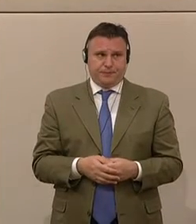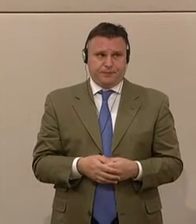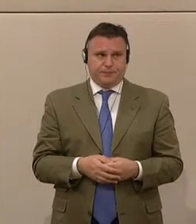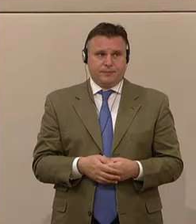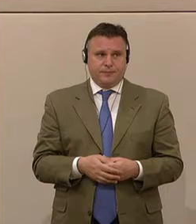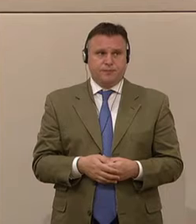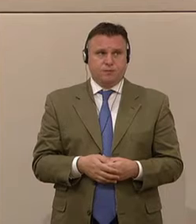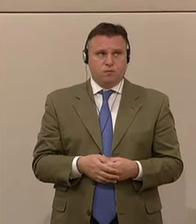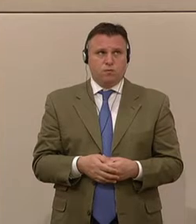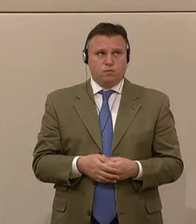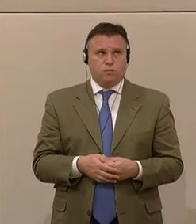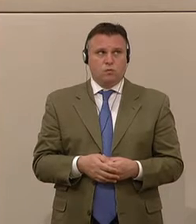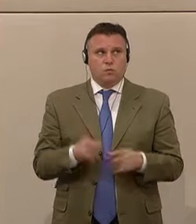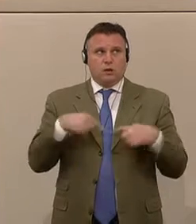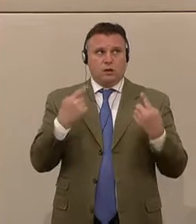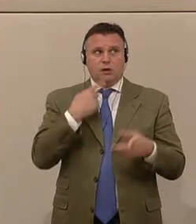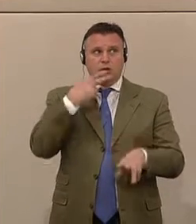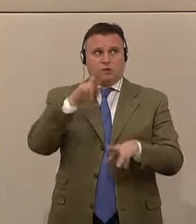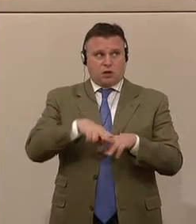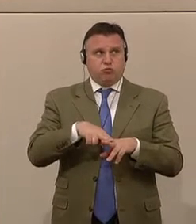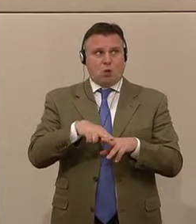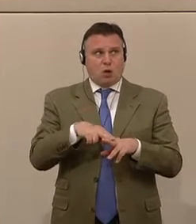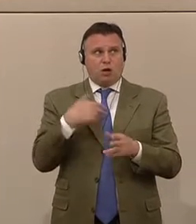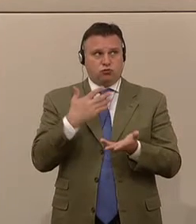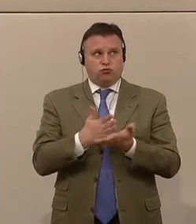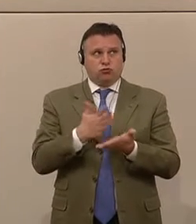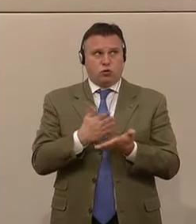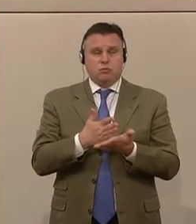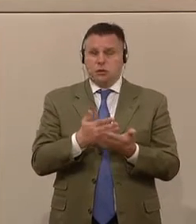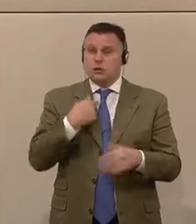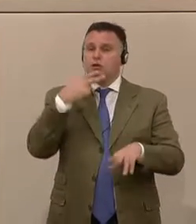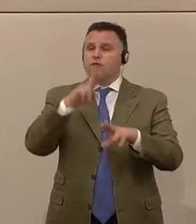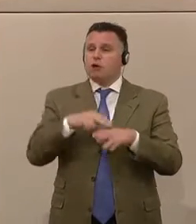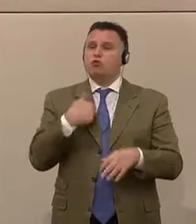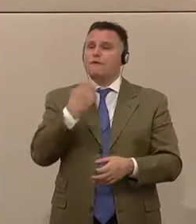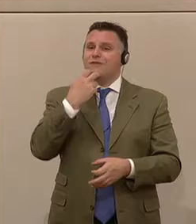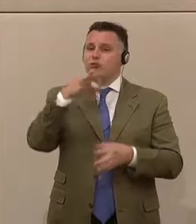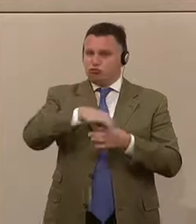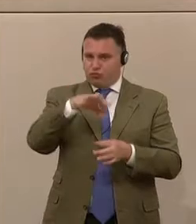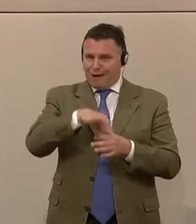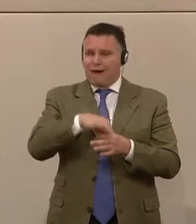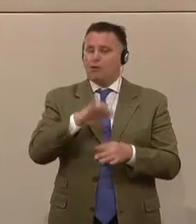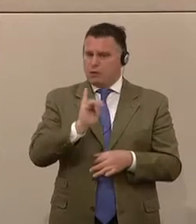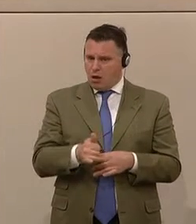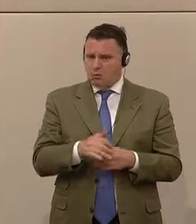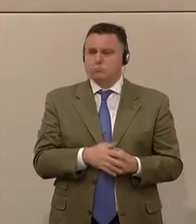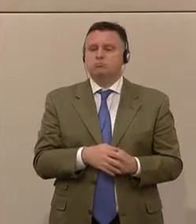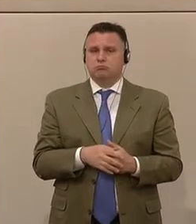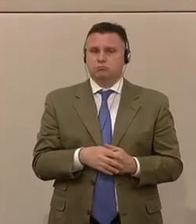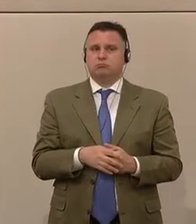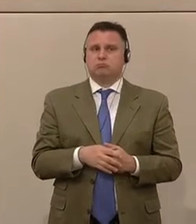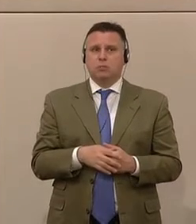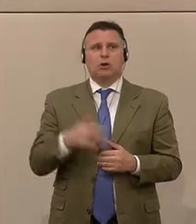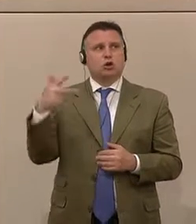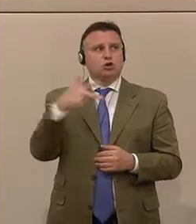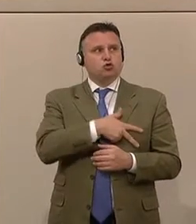halten auch das, was wir versprechen, wenn wir gesagt haben, wir wollen sparen, wenn es darum geht,